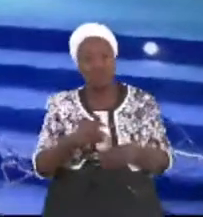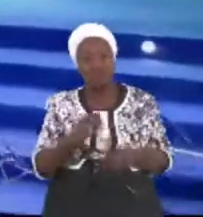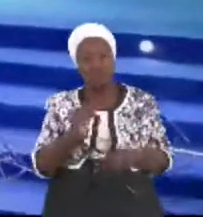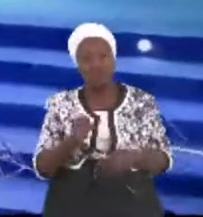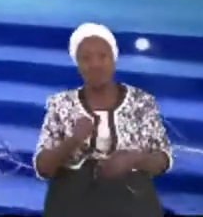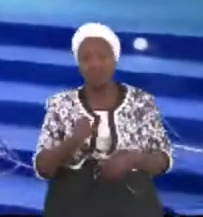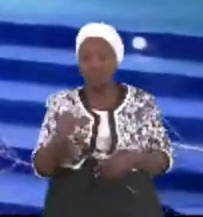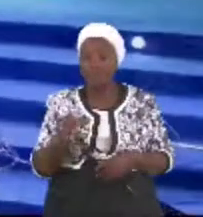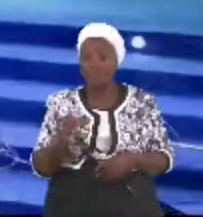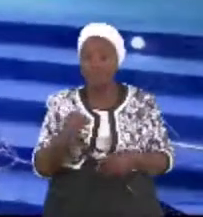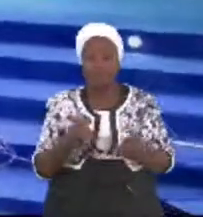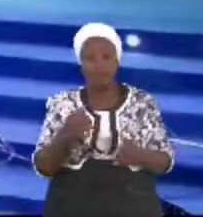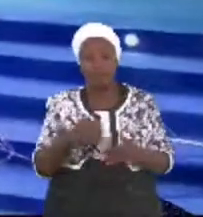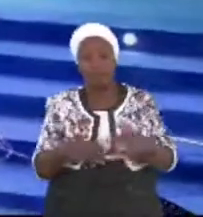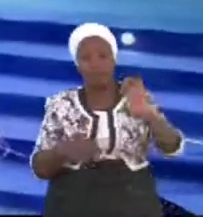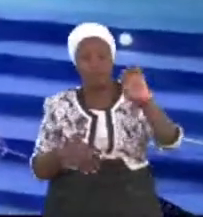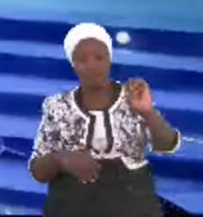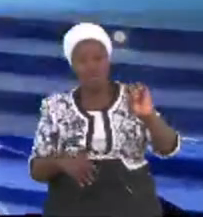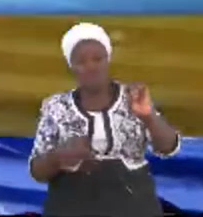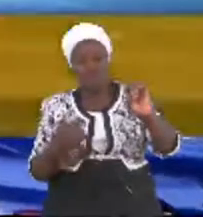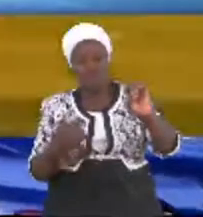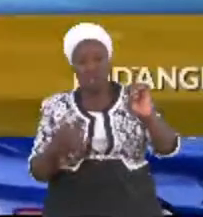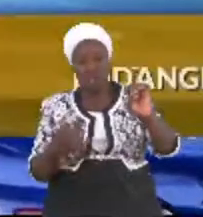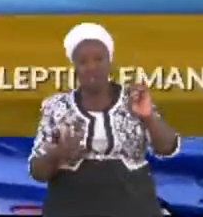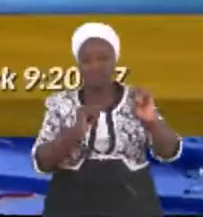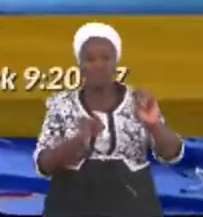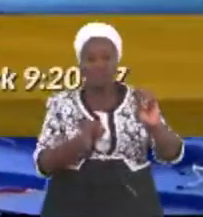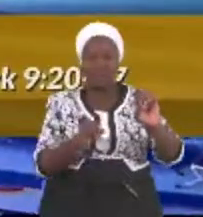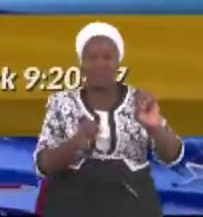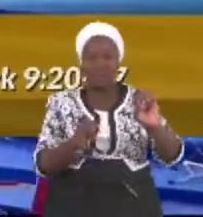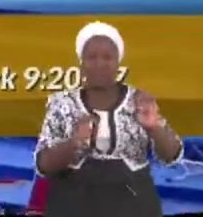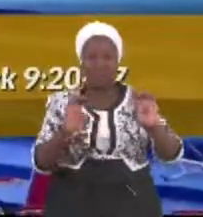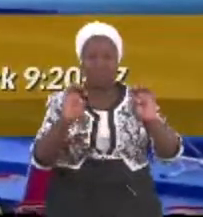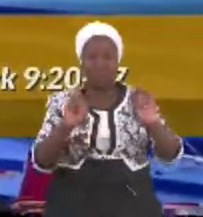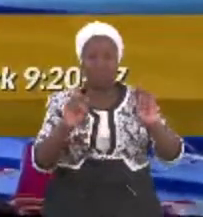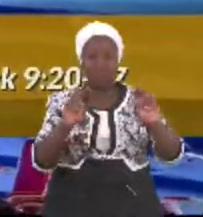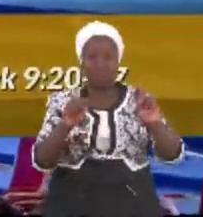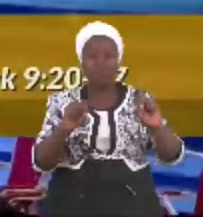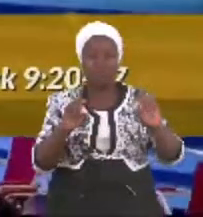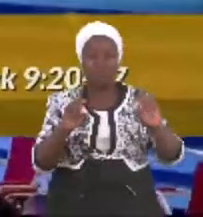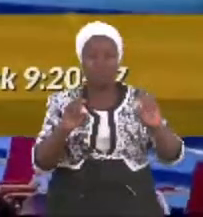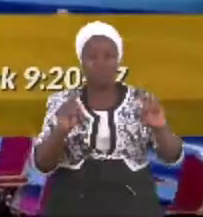lettre suivante, le E, les épileptiques en danger émancipés.